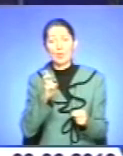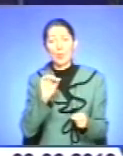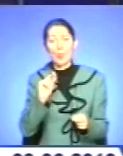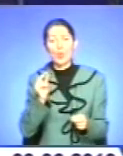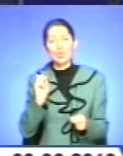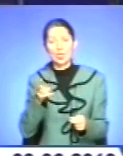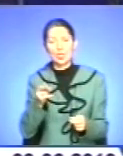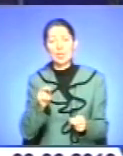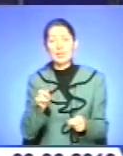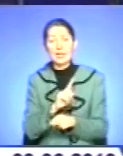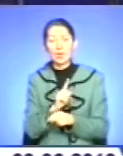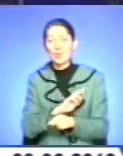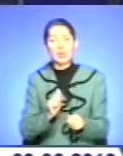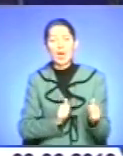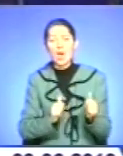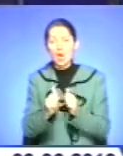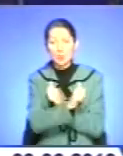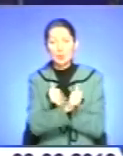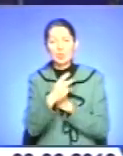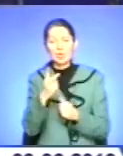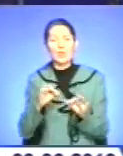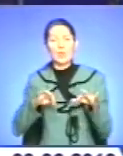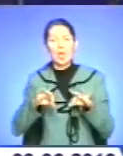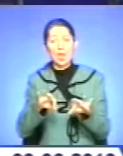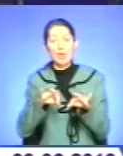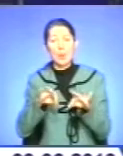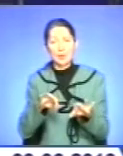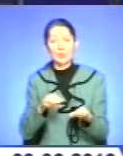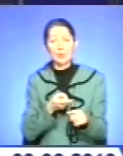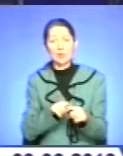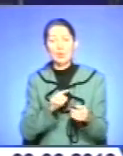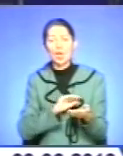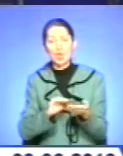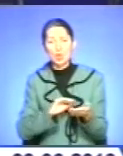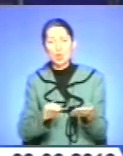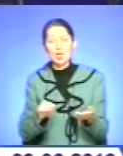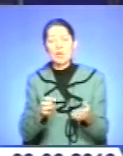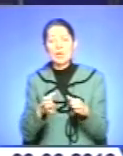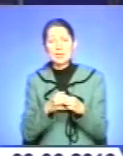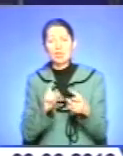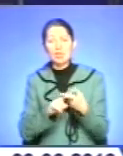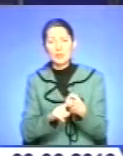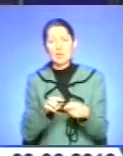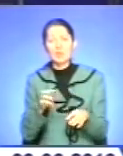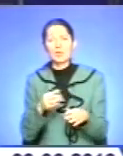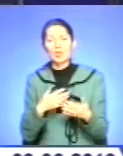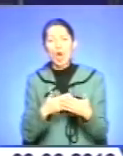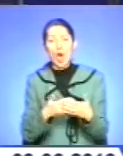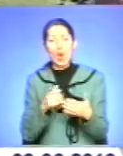Івано-Франківськ-Бучач-Тернопіль не розминулися дві іномарки. Про це сюжет сектору зв'язків з громадськістю управління МВС України в